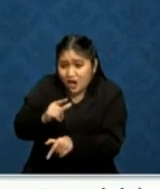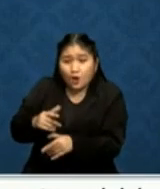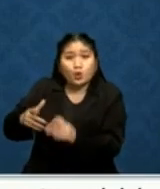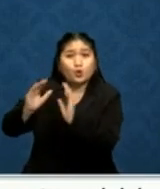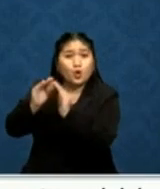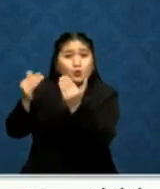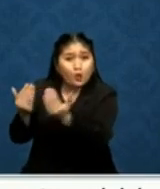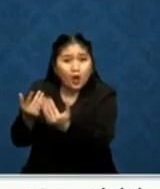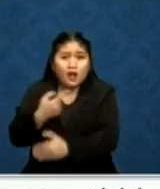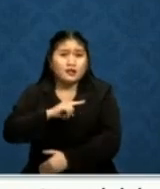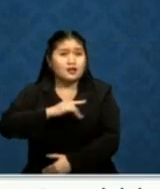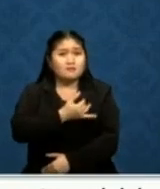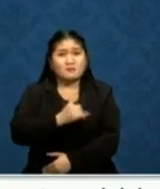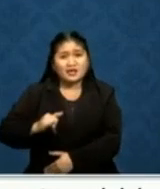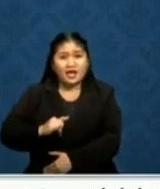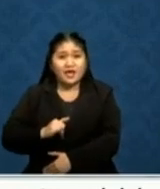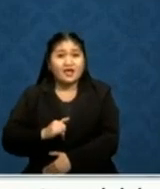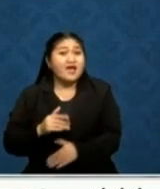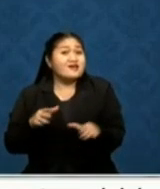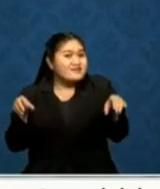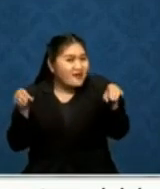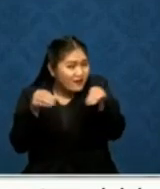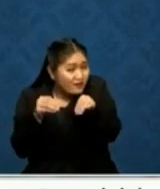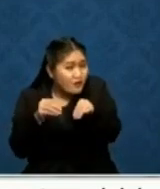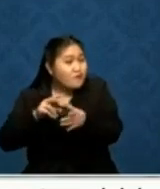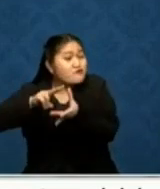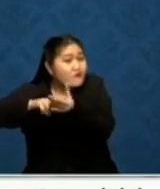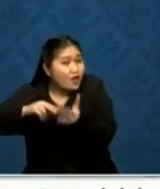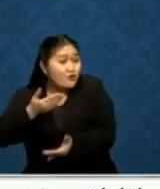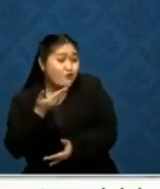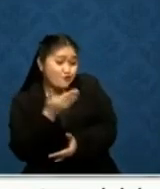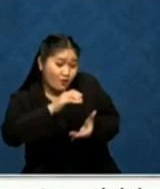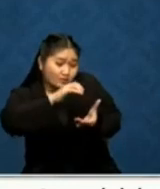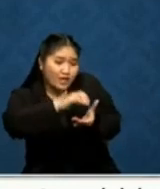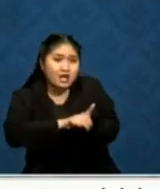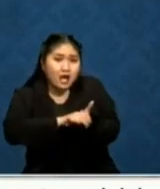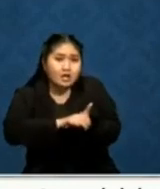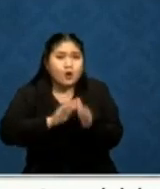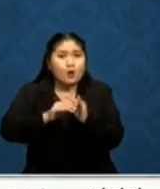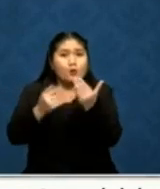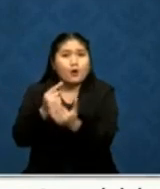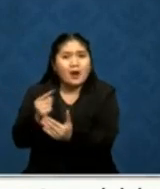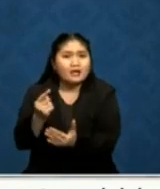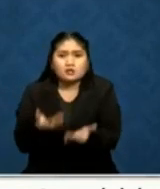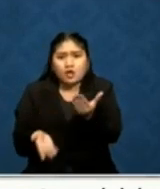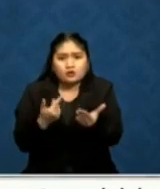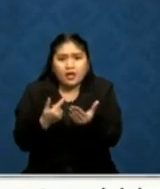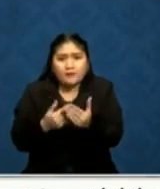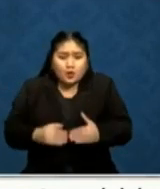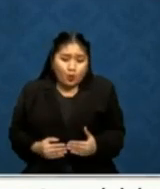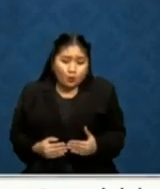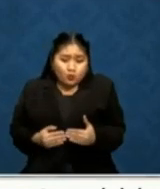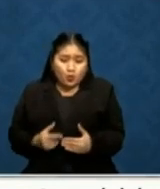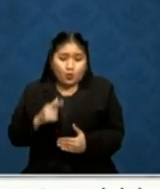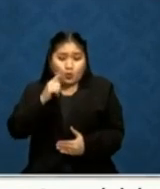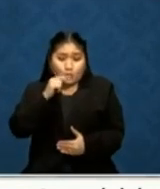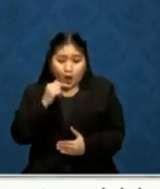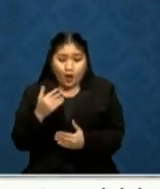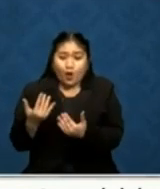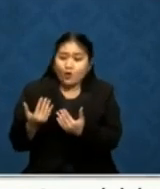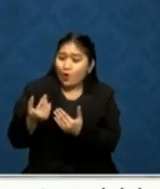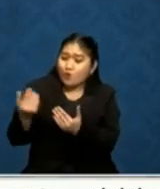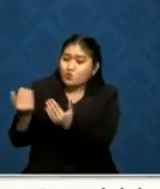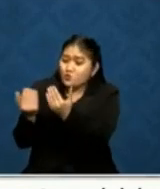ผู้หญิงคนหนึ่งที่กำลังจะโดนแฟนขอแต่งงานสร้างครอบครัวใหม่หรือแม้กระทั่งจะเป็นคุณแม่เลี้ยงเดี่ยวที่มีลูกคนหนึ่งรอเขากลับบ้